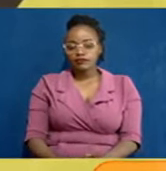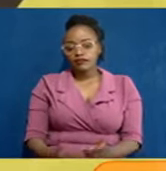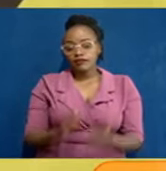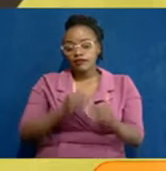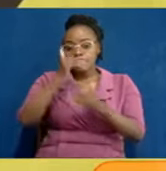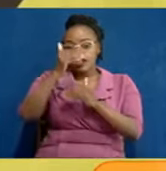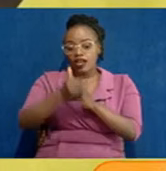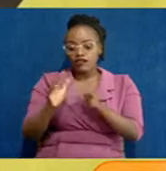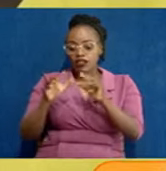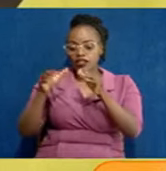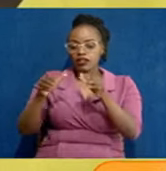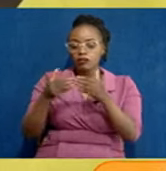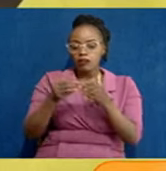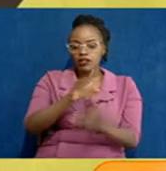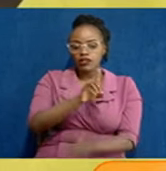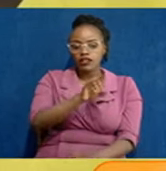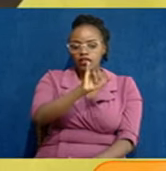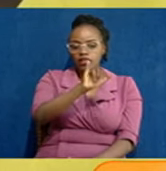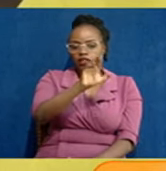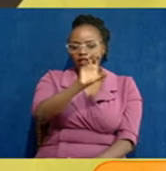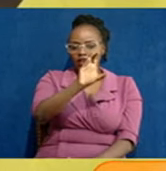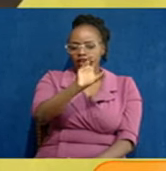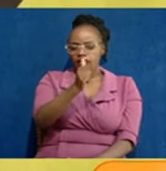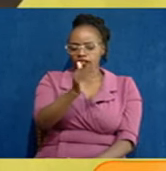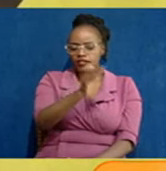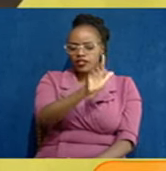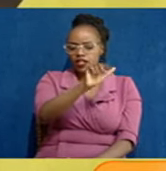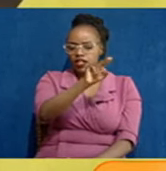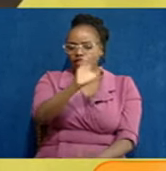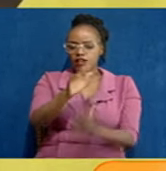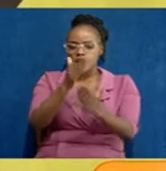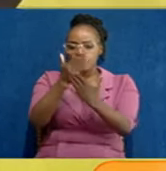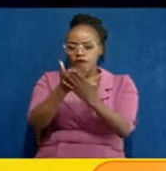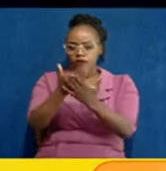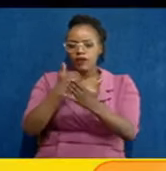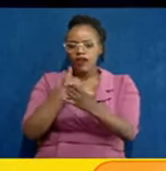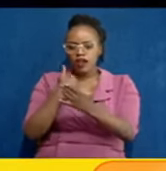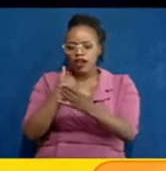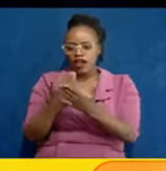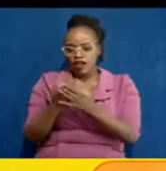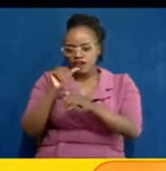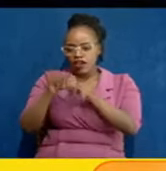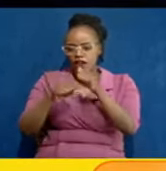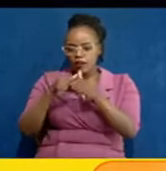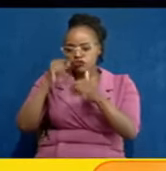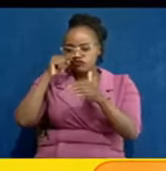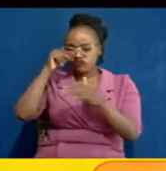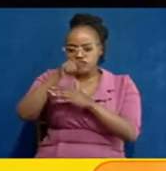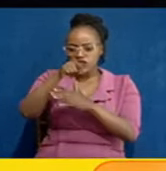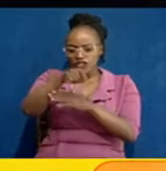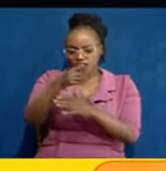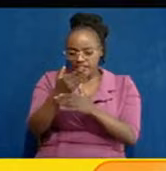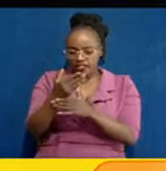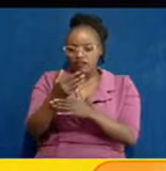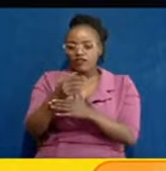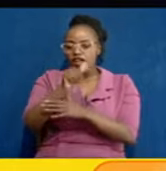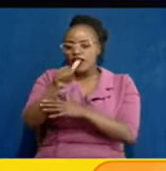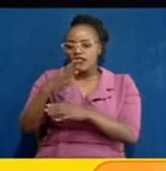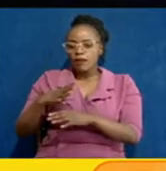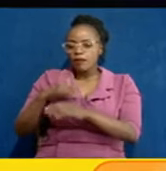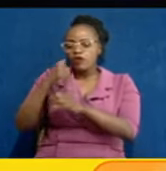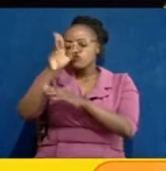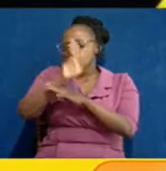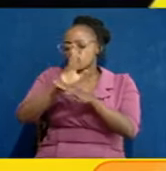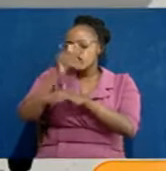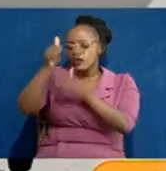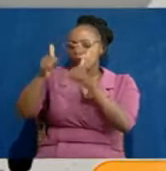Baada ya kampuni ya bima Direct Line kuwasilisha malalamishi yake kuhusu kuingiliwa kwa kampuni hiyo na wanahisa waliotumia mlango wa